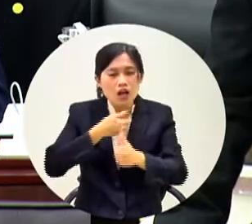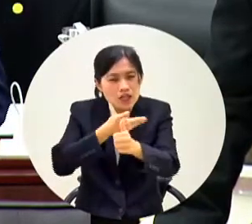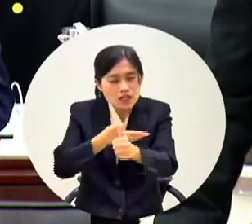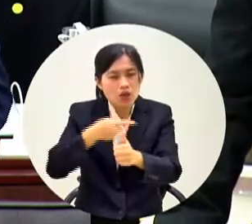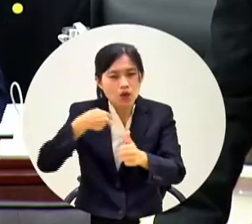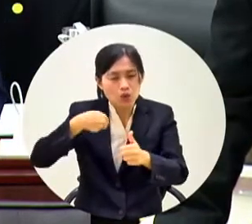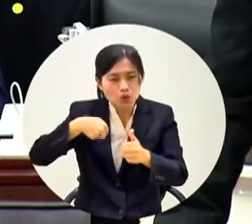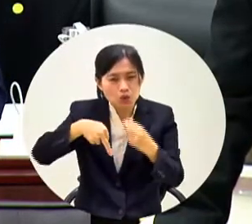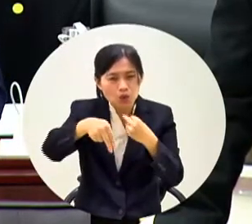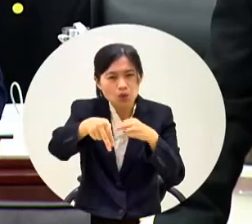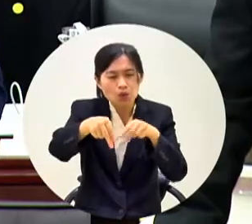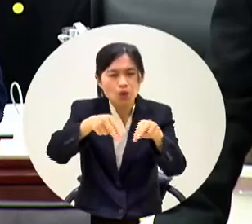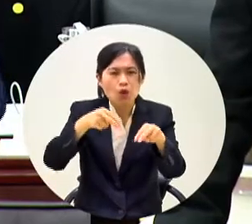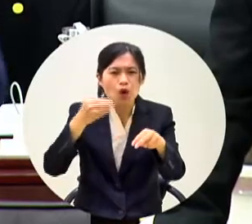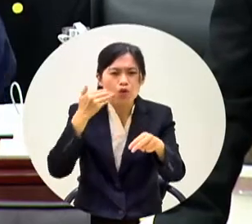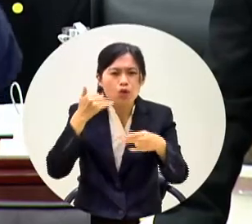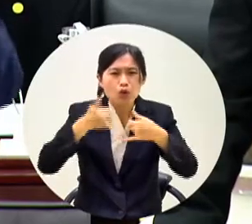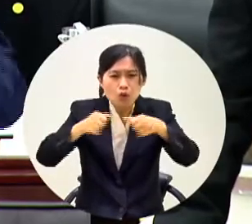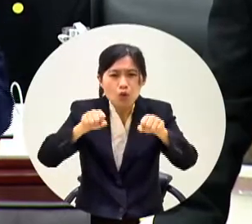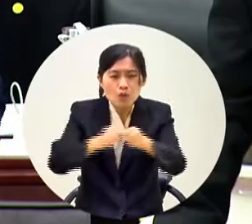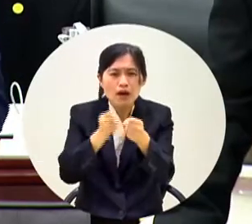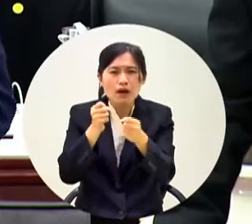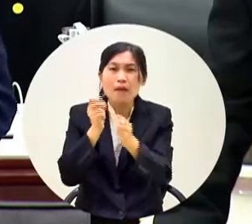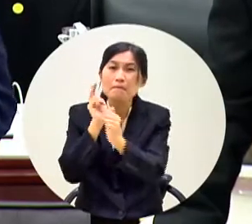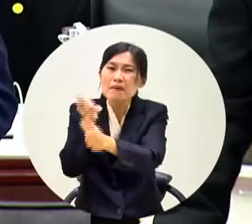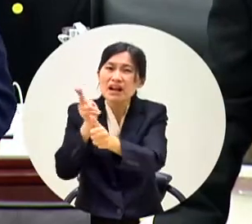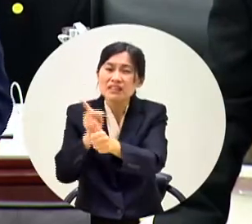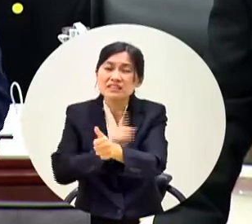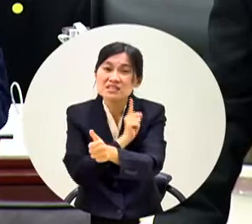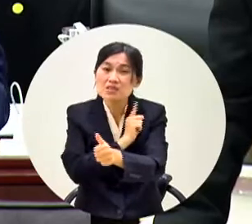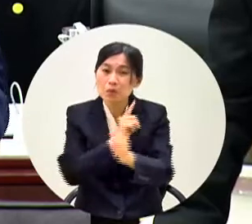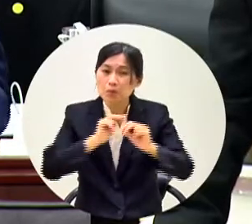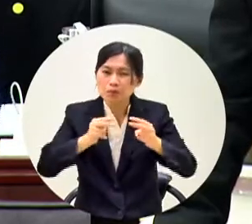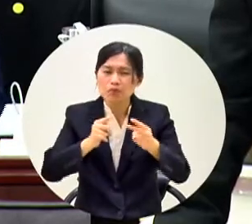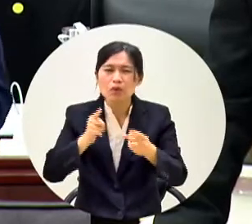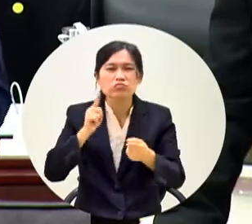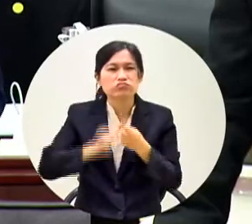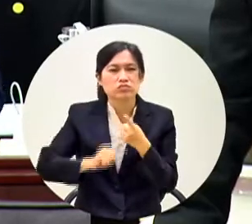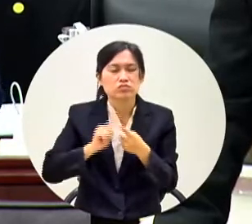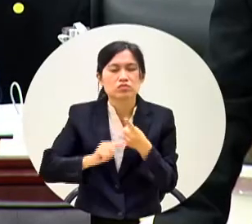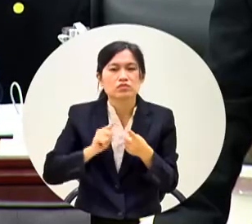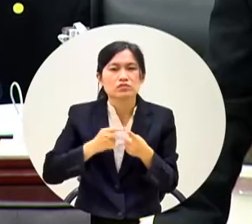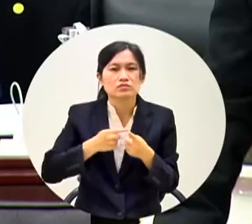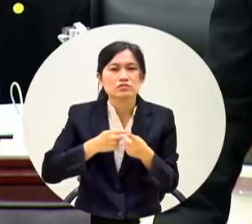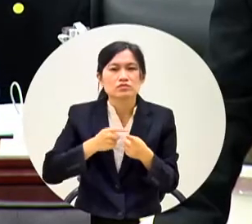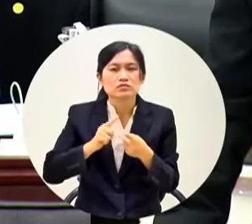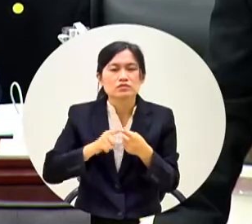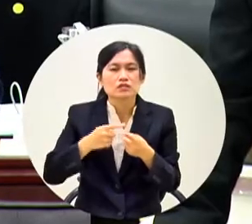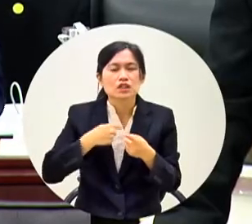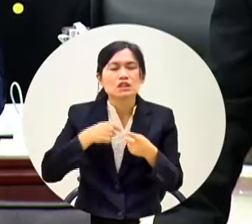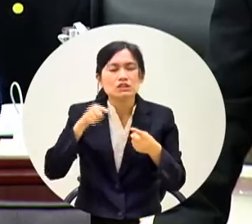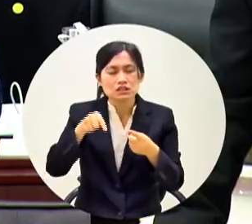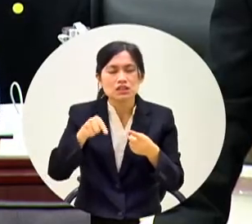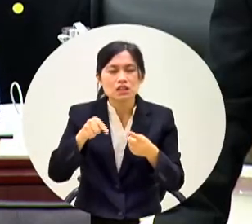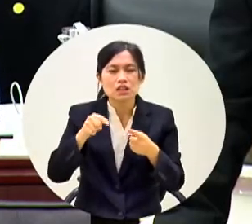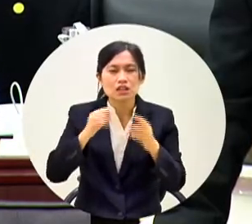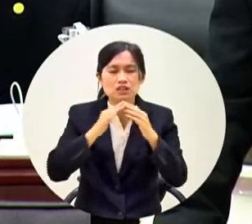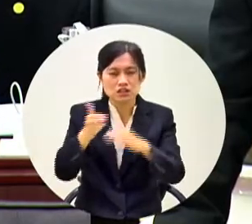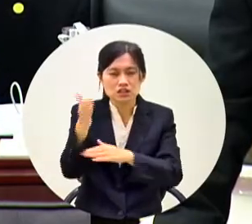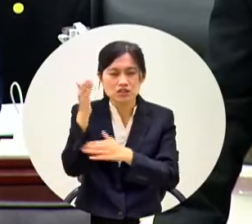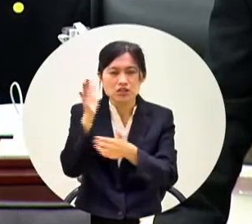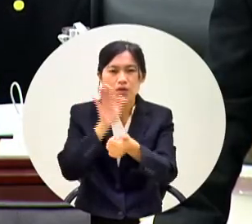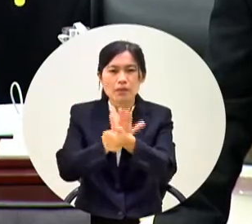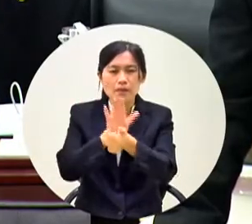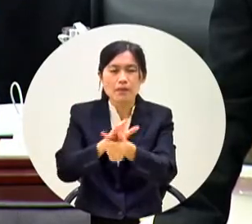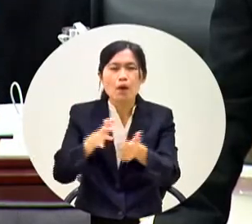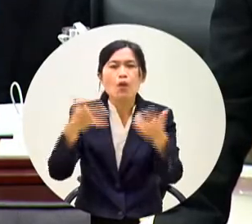这路歹，你阁要叫人地主负责，安尼我感觉也无啥道理啦， 吼、哦！ 所以这点啊，市府一定会全力甲这个责任